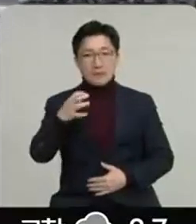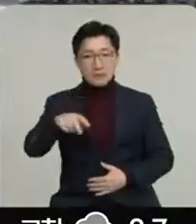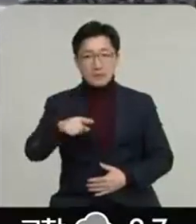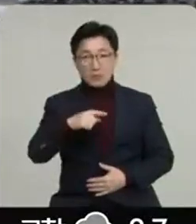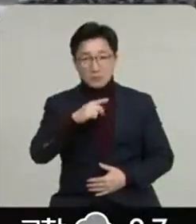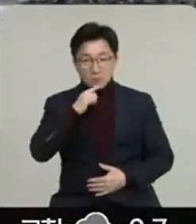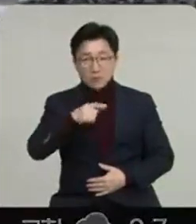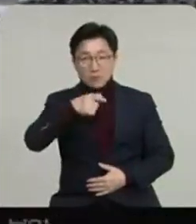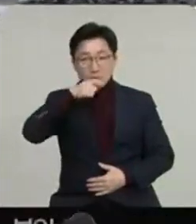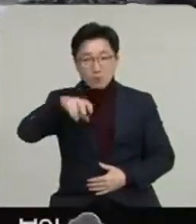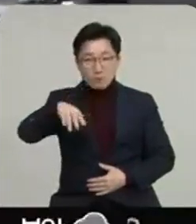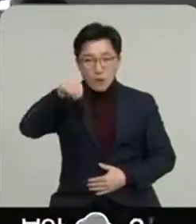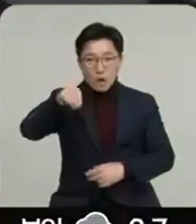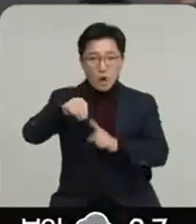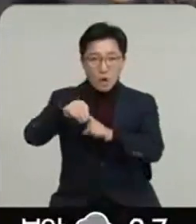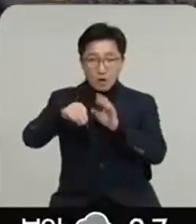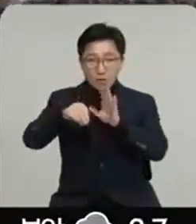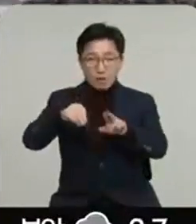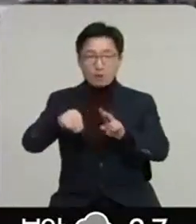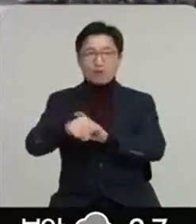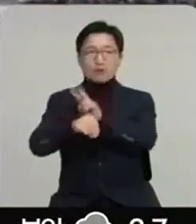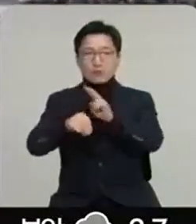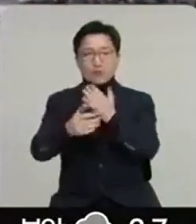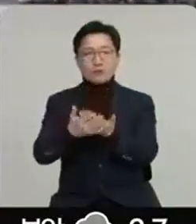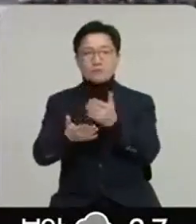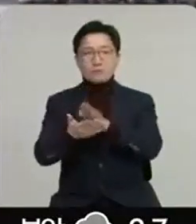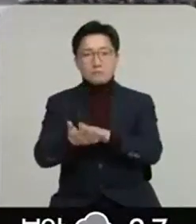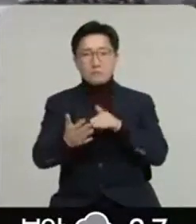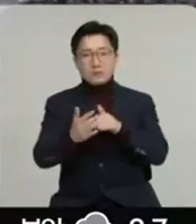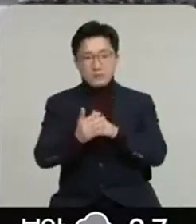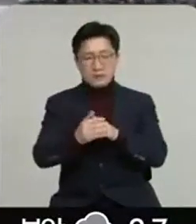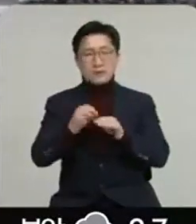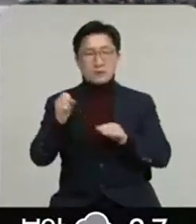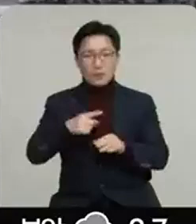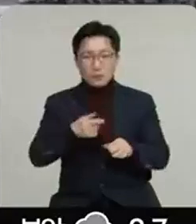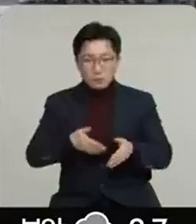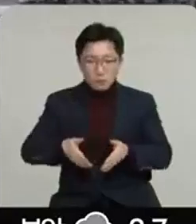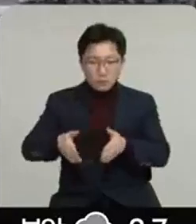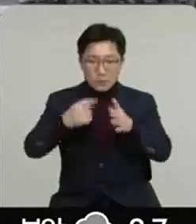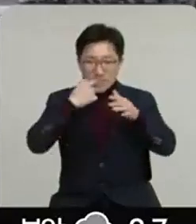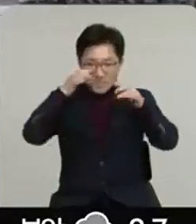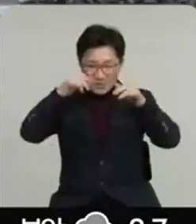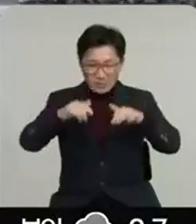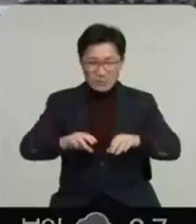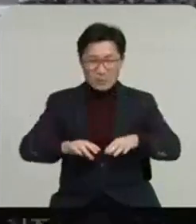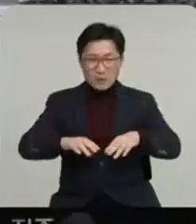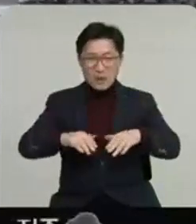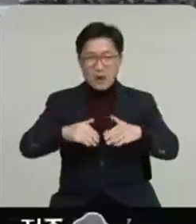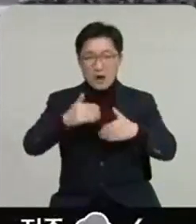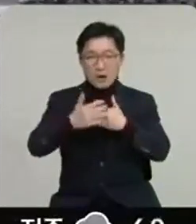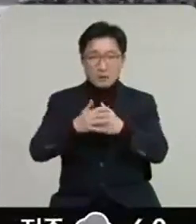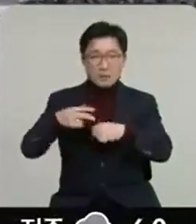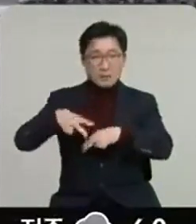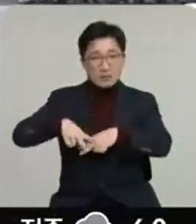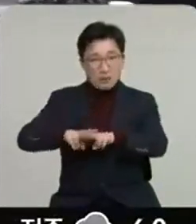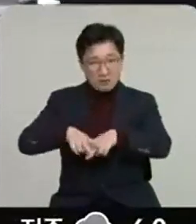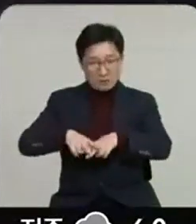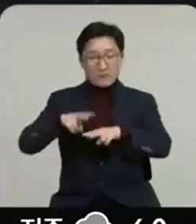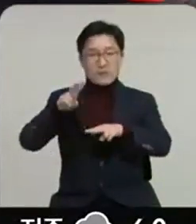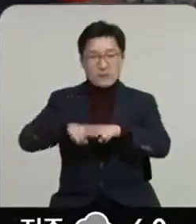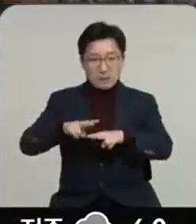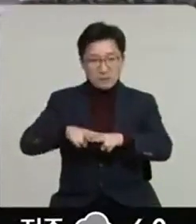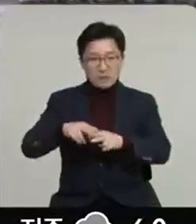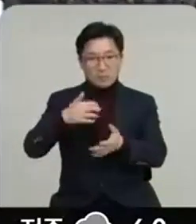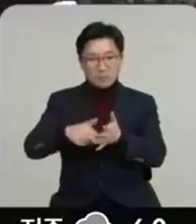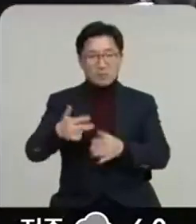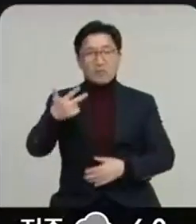끊겼다가 2시간 만에 복구되기도 했습니다. 또 폭설 탓에 이 도로 곳곳이 막힌 곳들도 많은데요. 이 전북 남원과 정읍 등